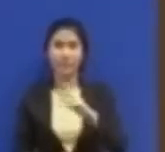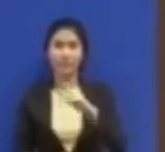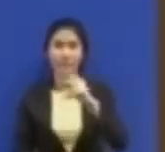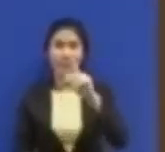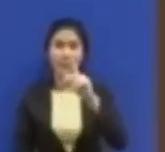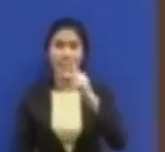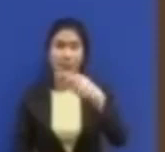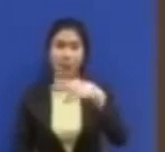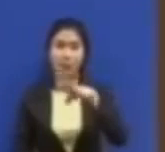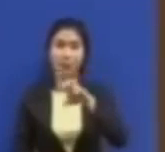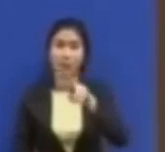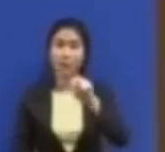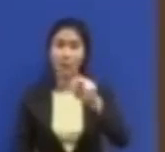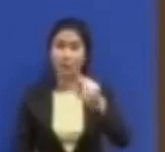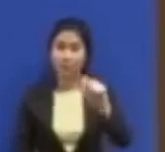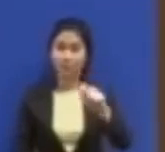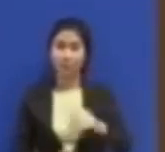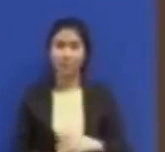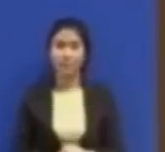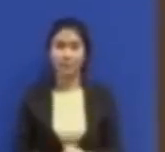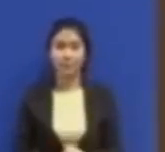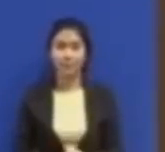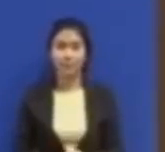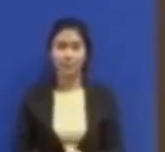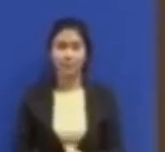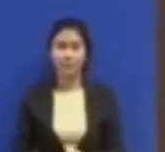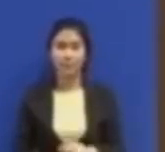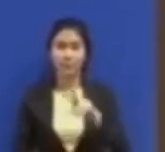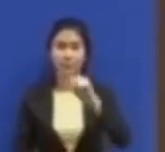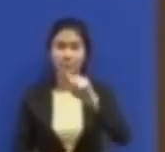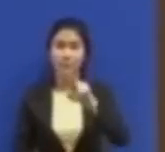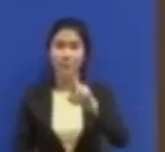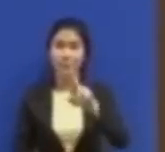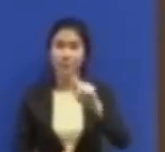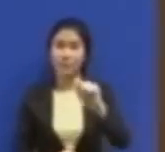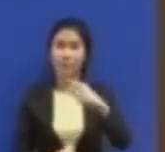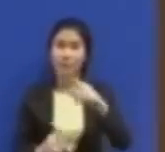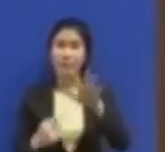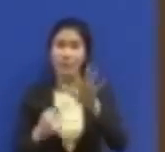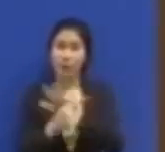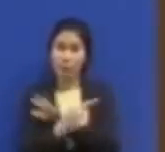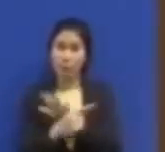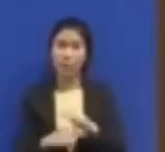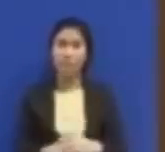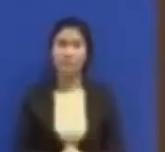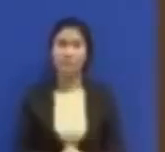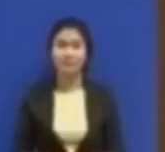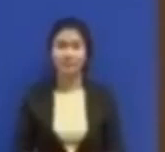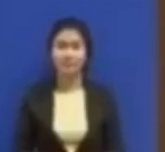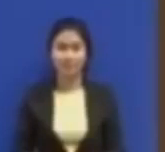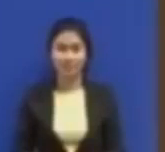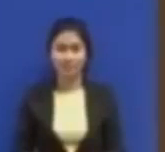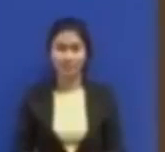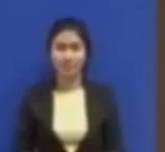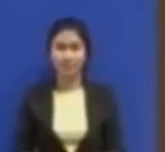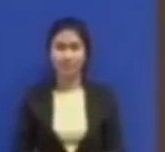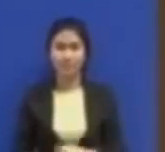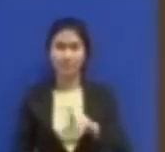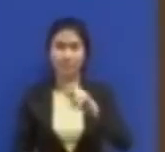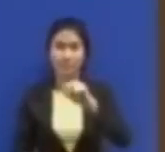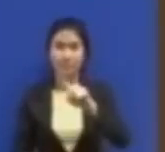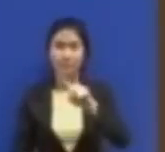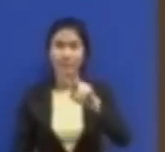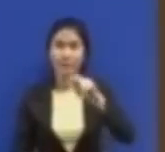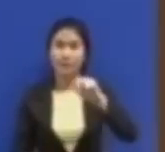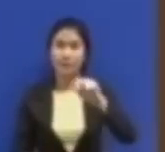พล51พลเรือเอกณรงค์พิพัฒนาใส52นายณรงค์รัต